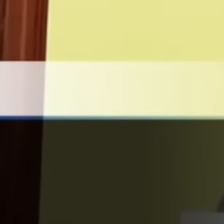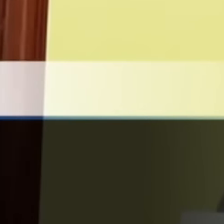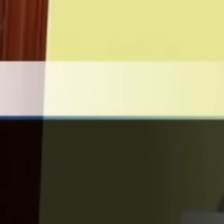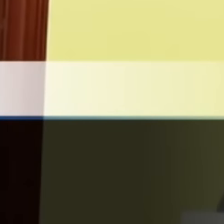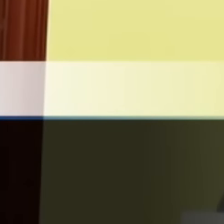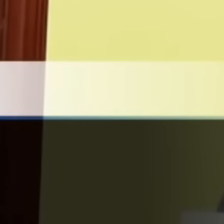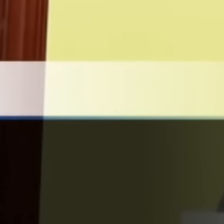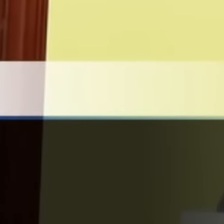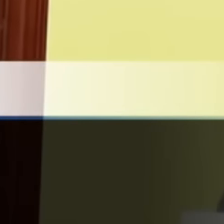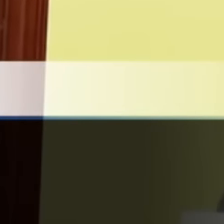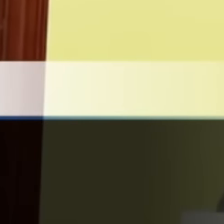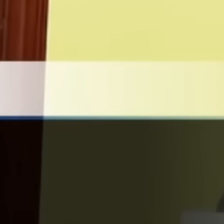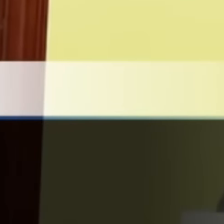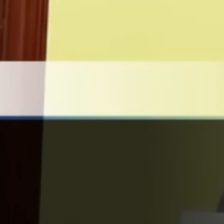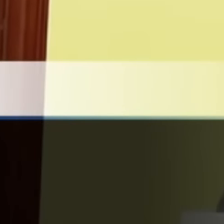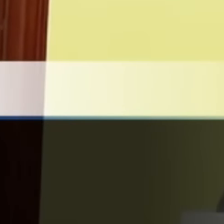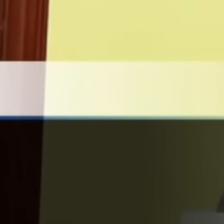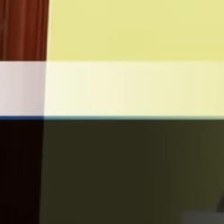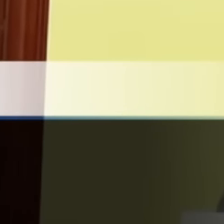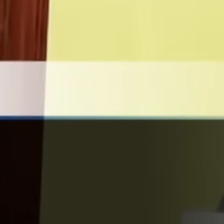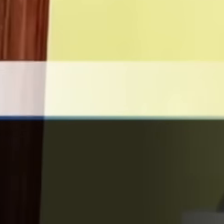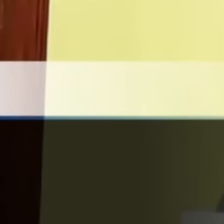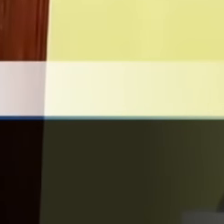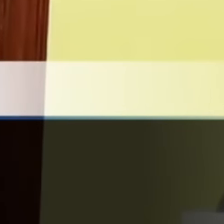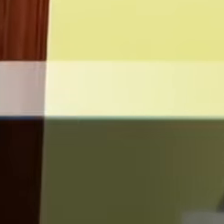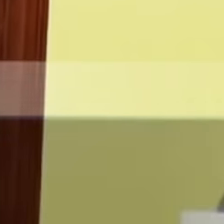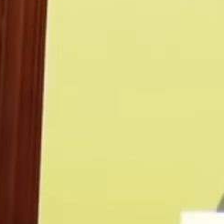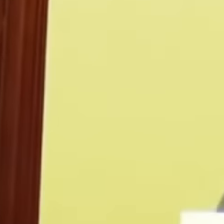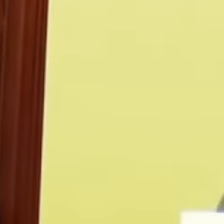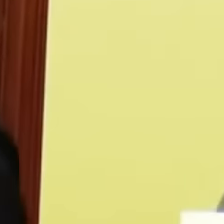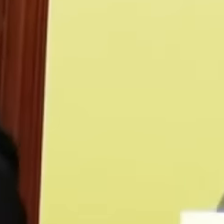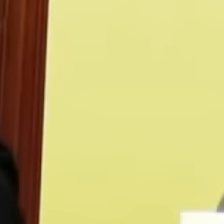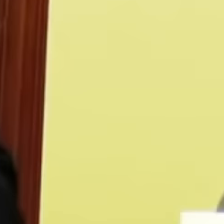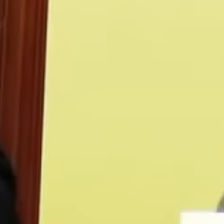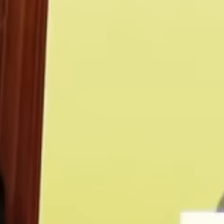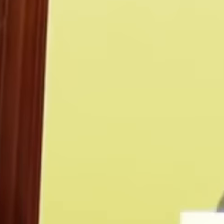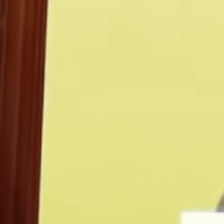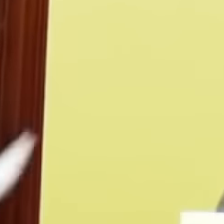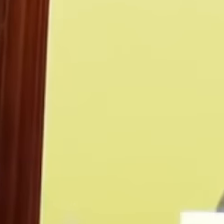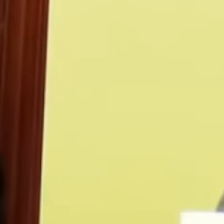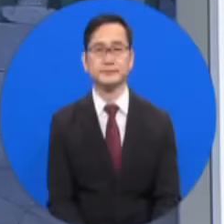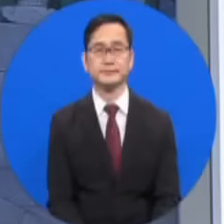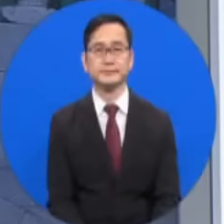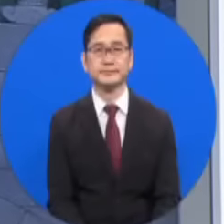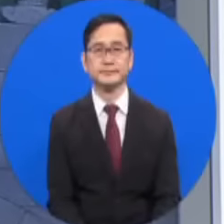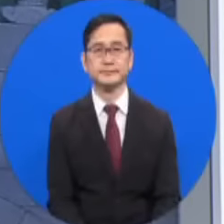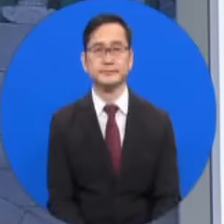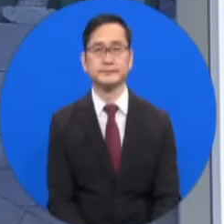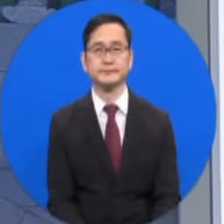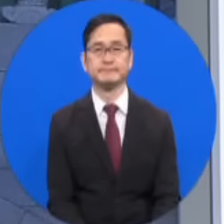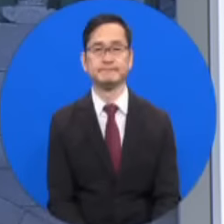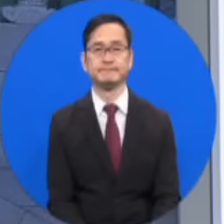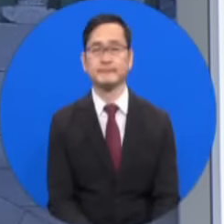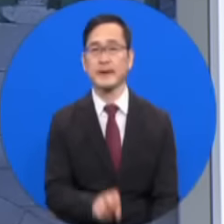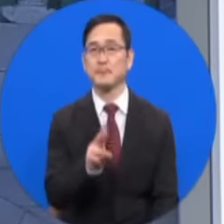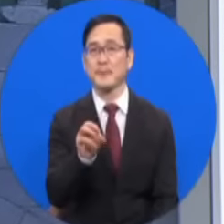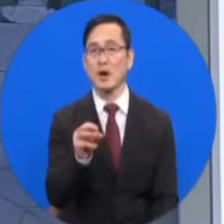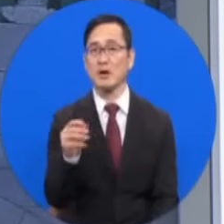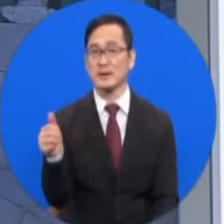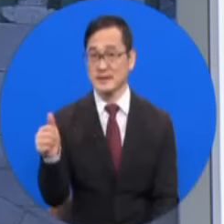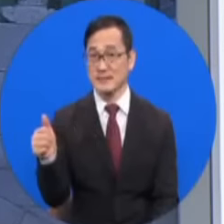엄정하고 투명하게 조사하고 필요한 조치를 할 것입니다 어쩌면 명태 얘기도